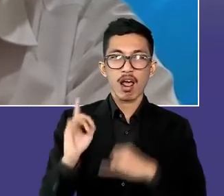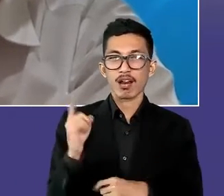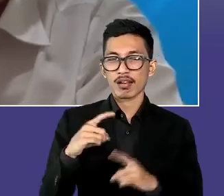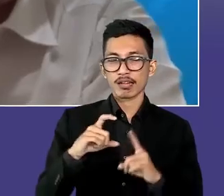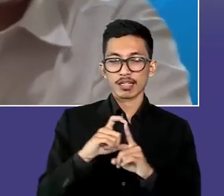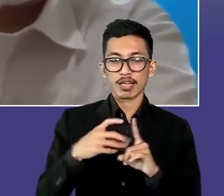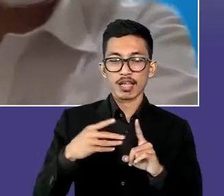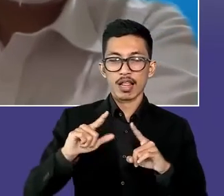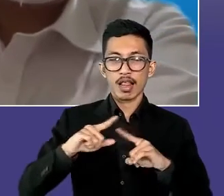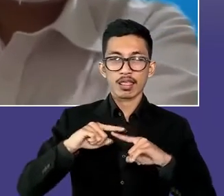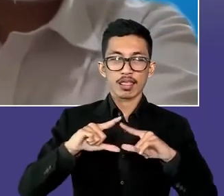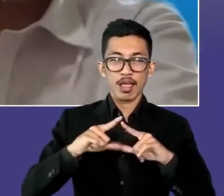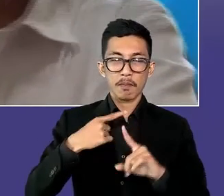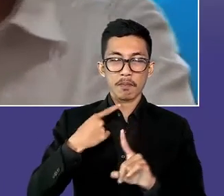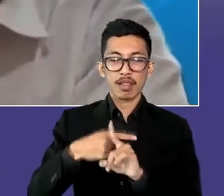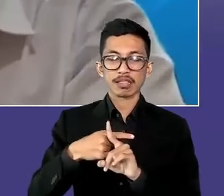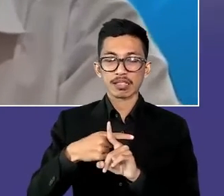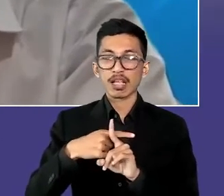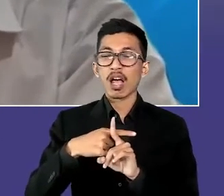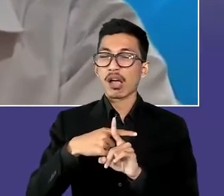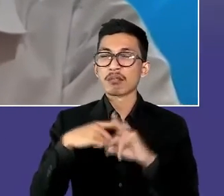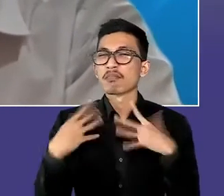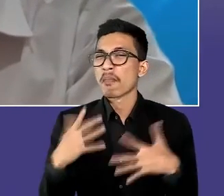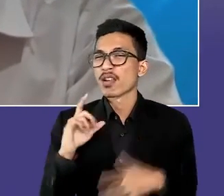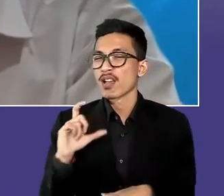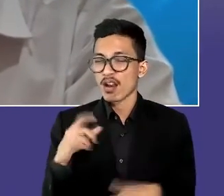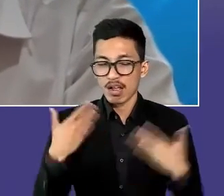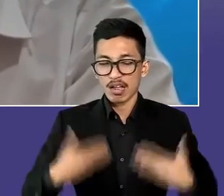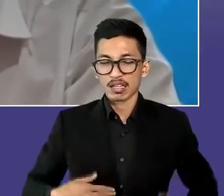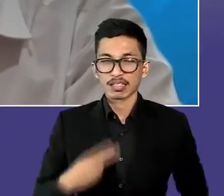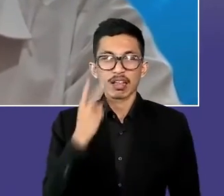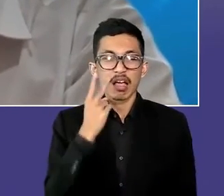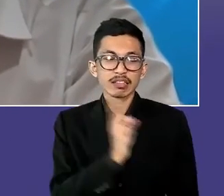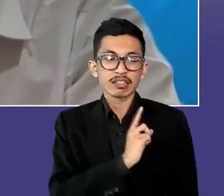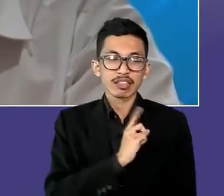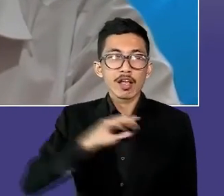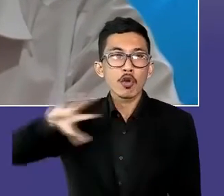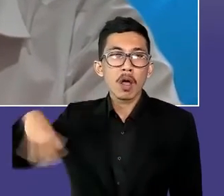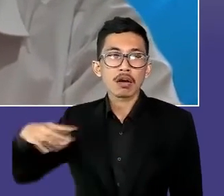Delta Plus gitu ya. Bagaimana kita bisa menjaga diri dan keluarga ini tetap tangguh ke depannya, dokter?